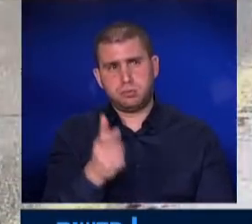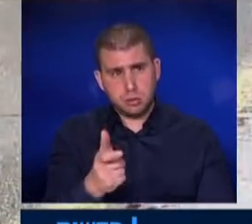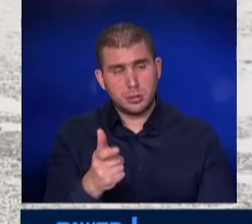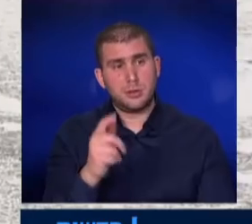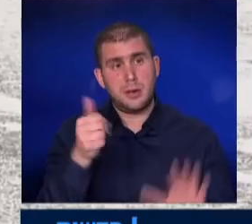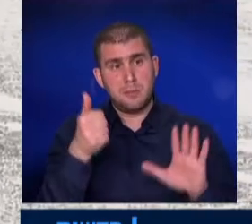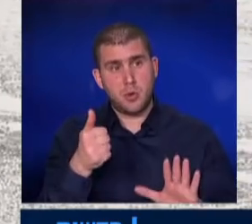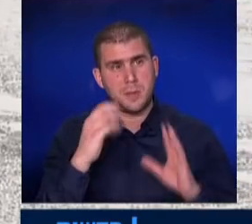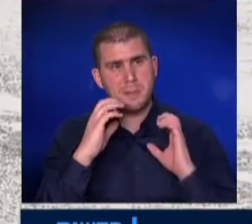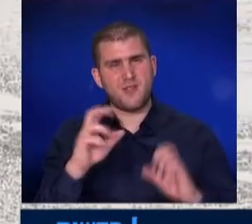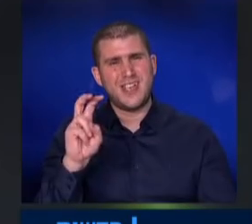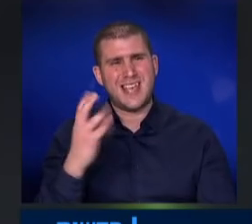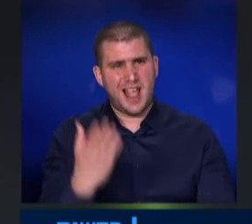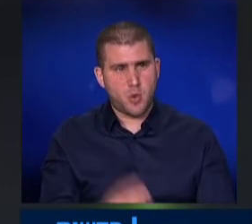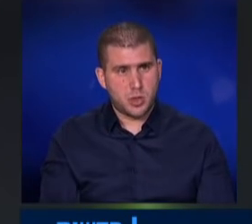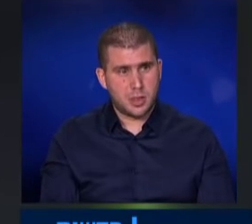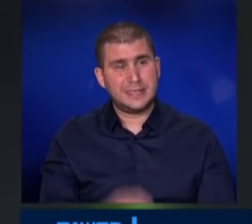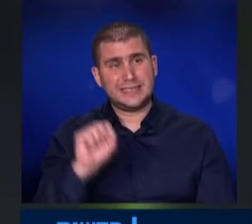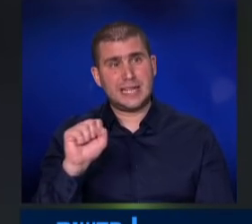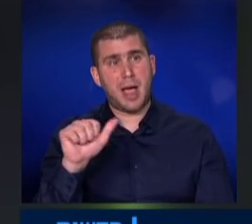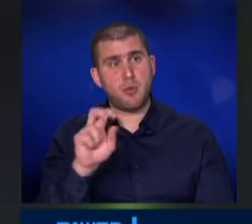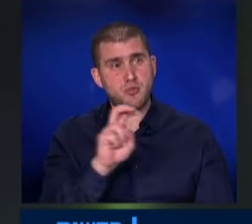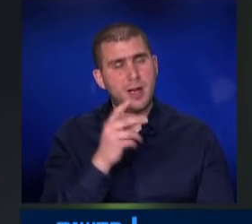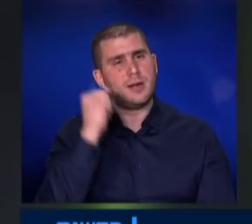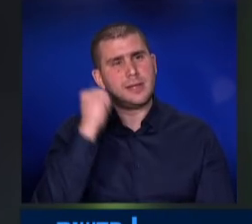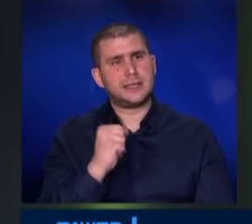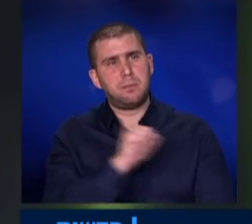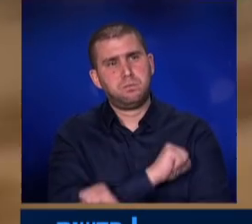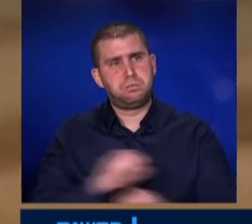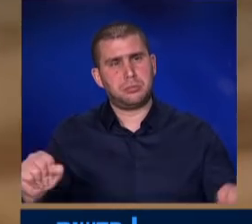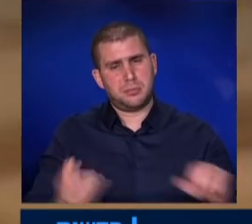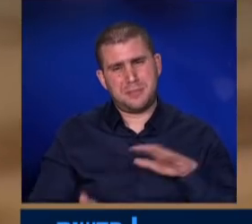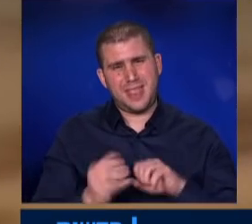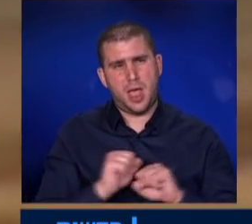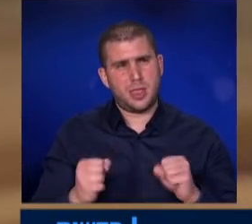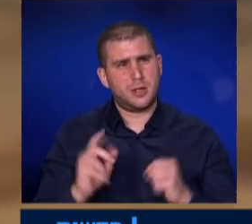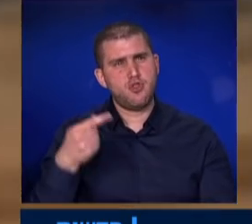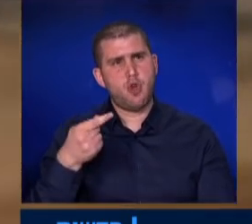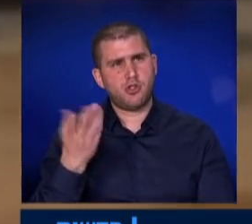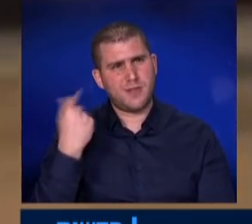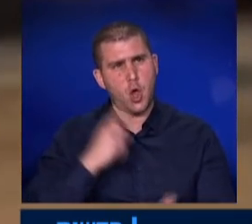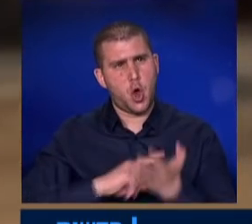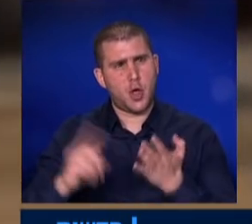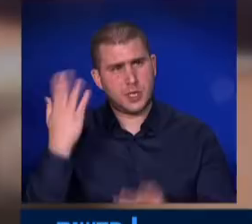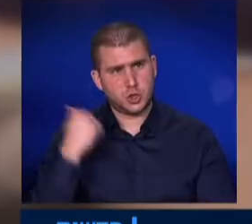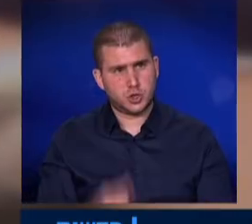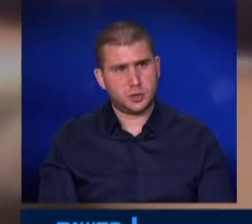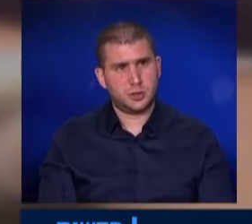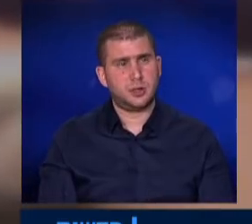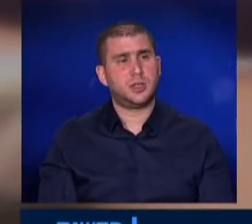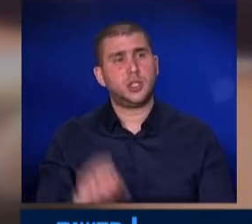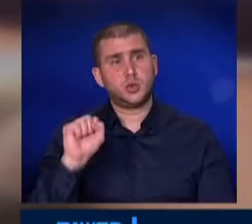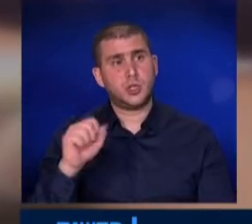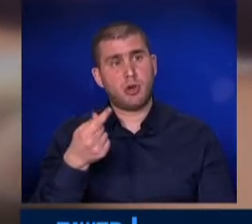ביוני בכביש בילבון. סיהם אבו אישבה נרצחה מהתפוצצות מטען ברכבה בג'ואריש לפני כחודש.